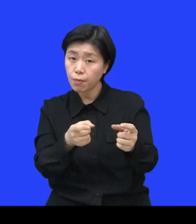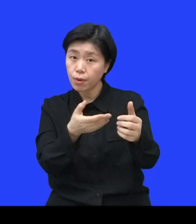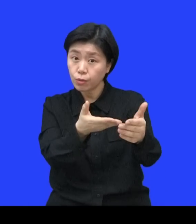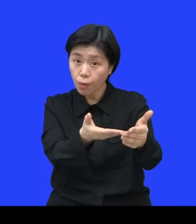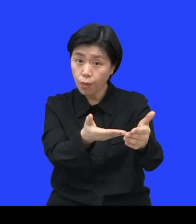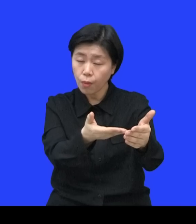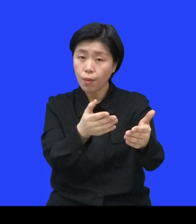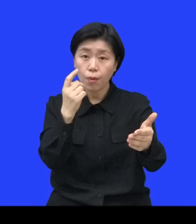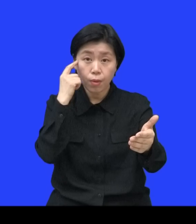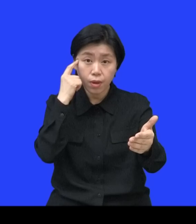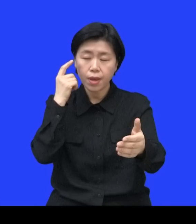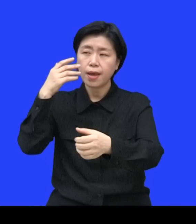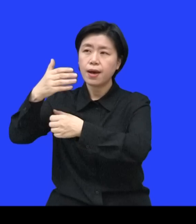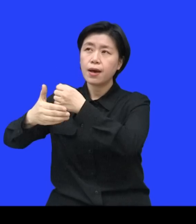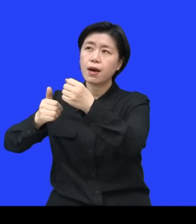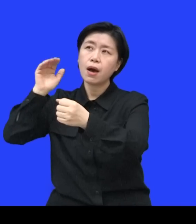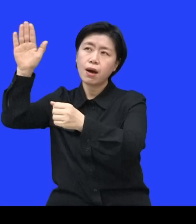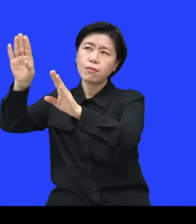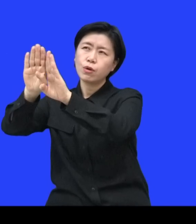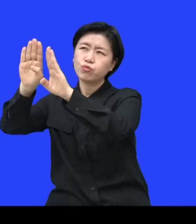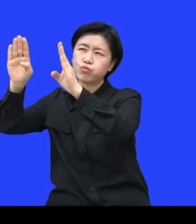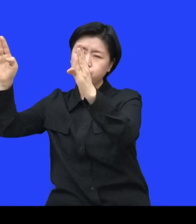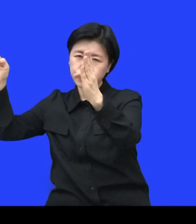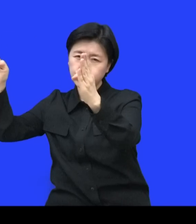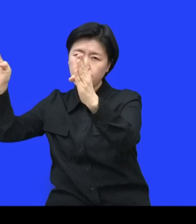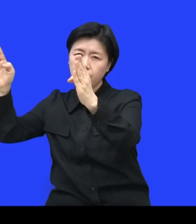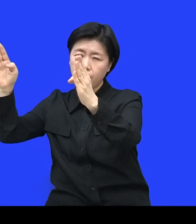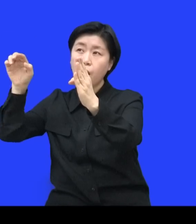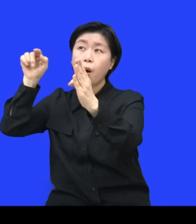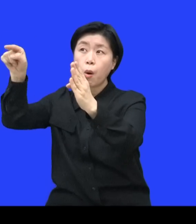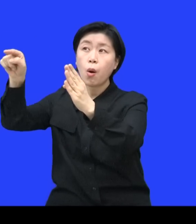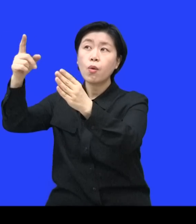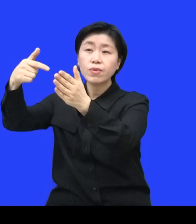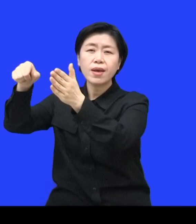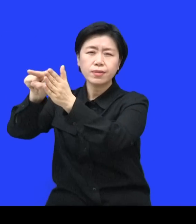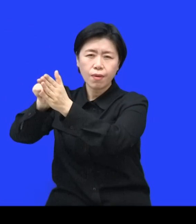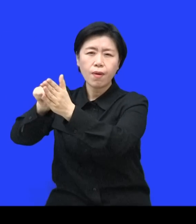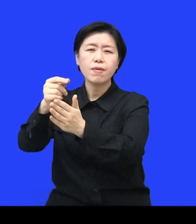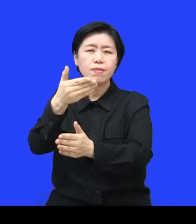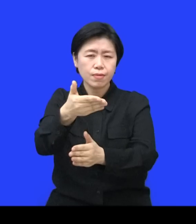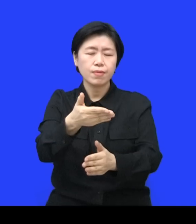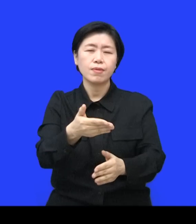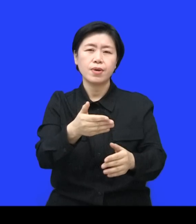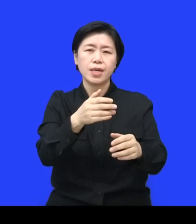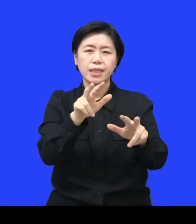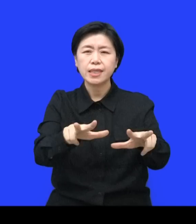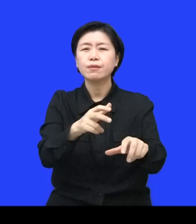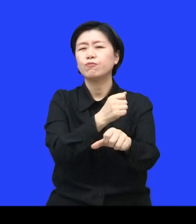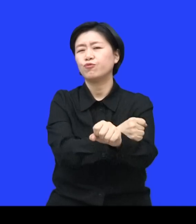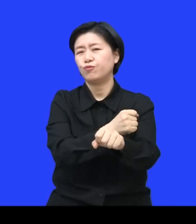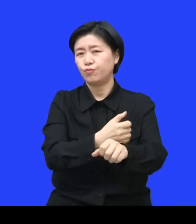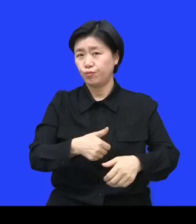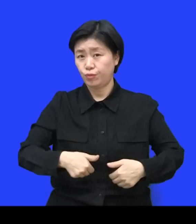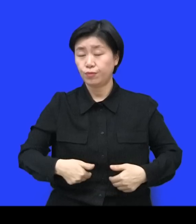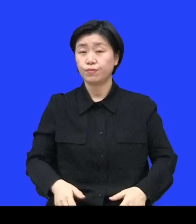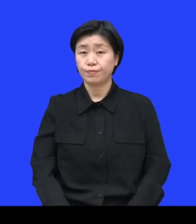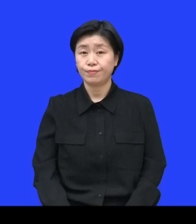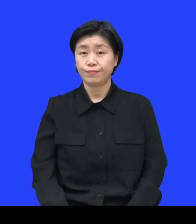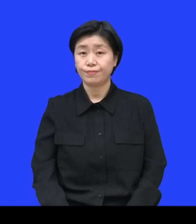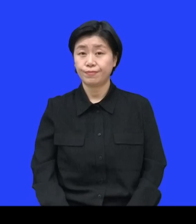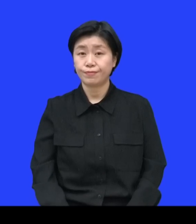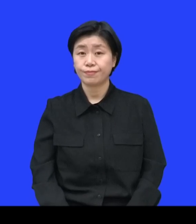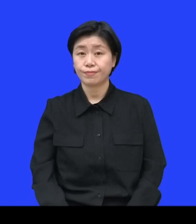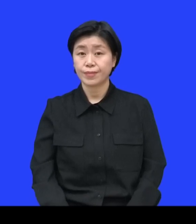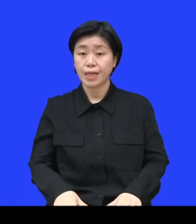위한 하나님만의 그 보상의 길을 주시기 위한 씨앗이기 때문에 지금 뿌려야 되는 거예요. 지금 뿌려야